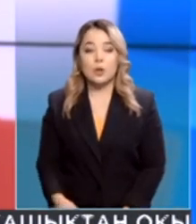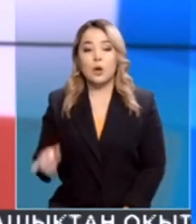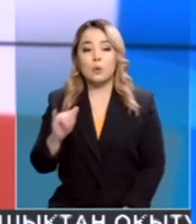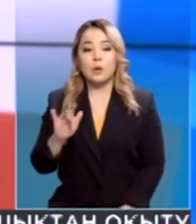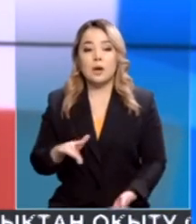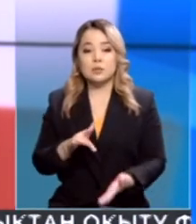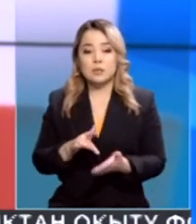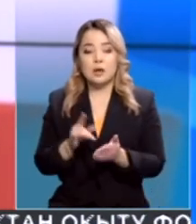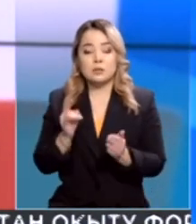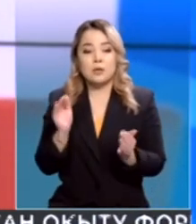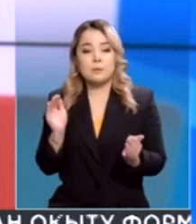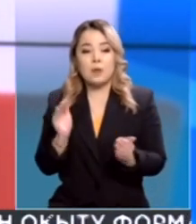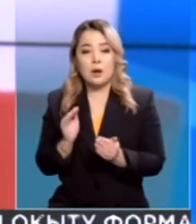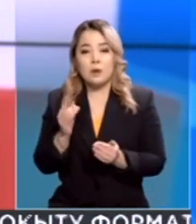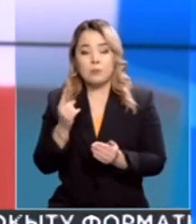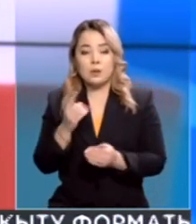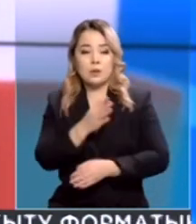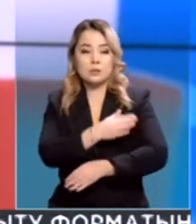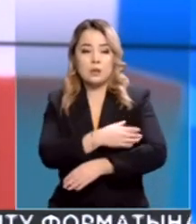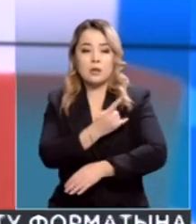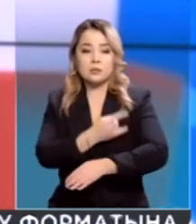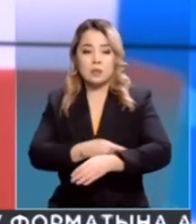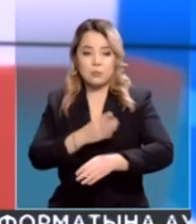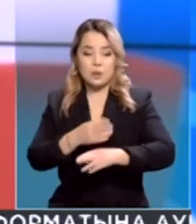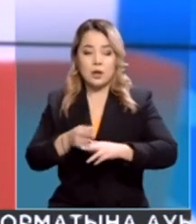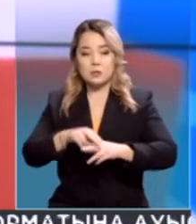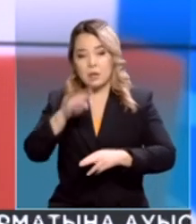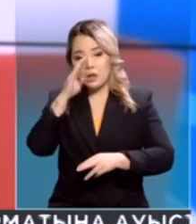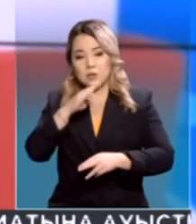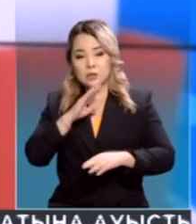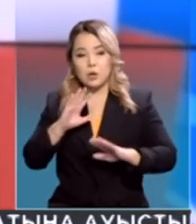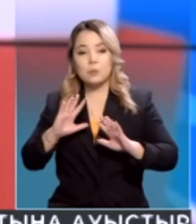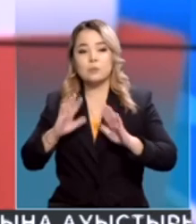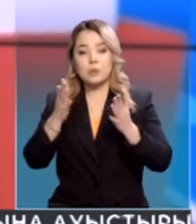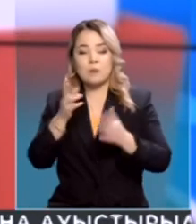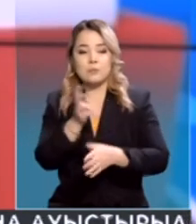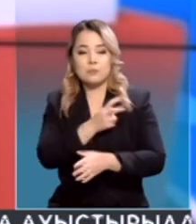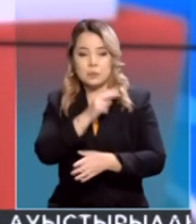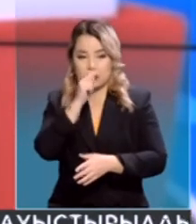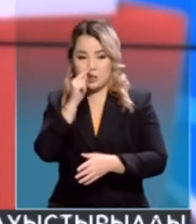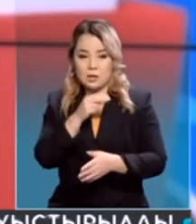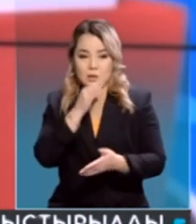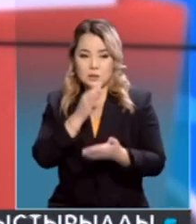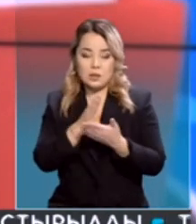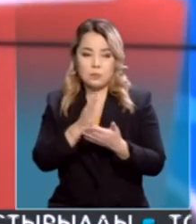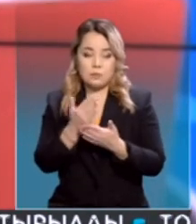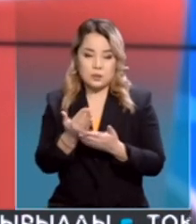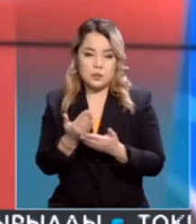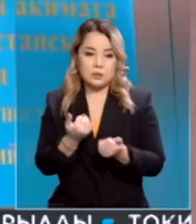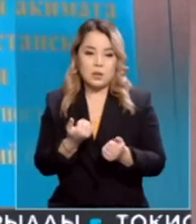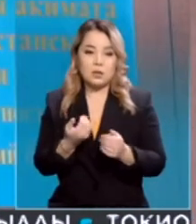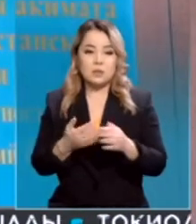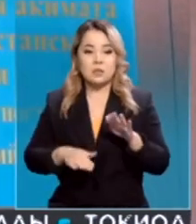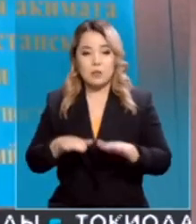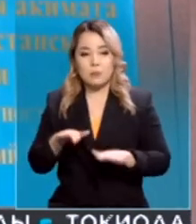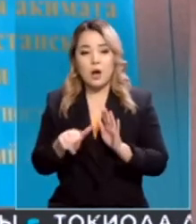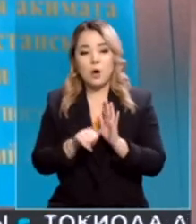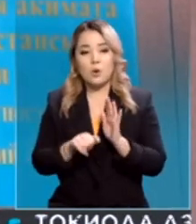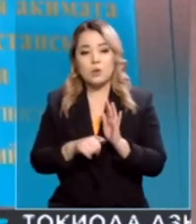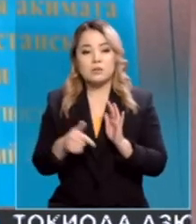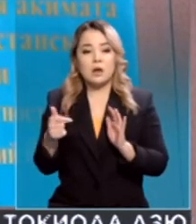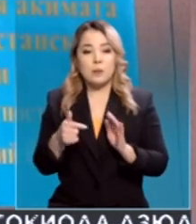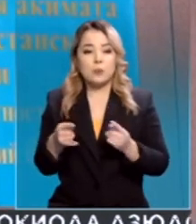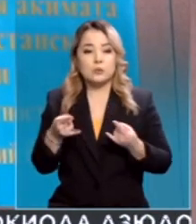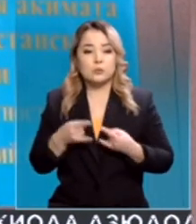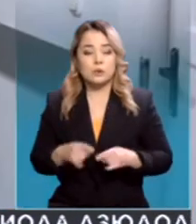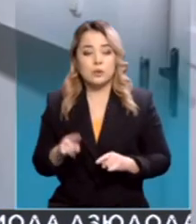Оралда титтей нәрестенің бір қолы кесілді. Оның әкесі болған жағдайға дәрігерлерді кінәлайды. Салмағы 600 грамм болып